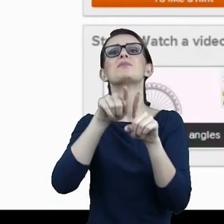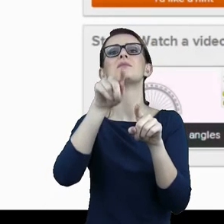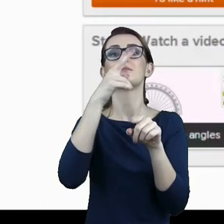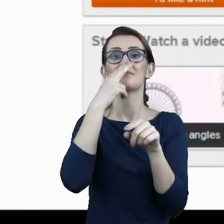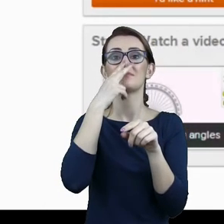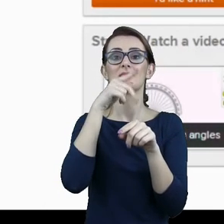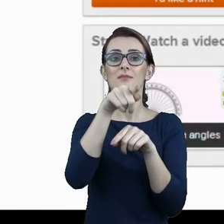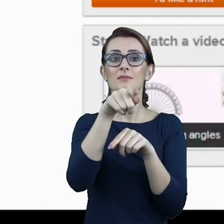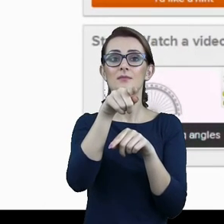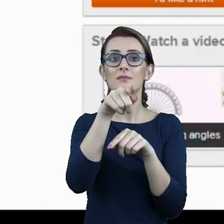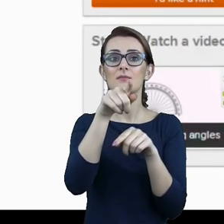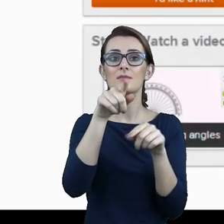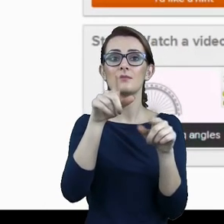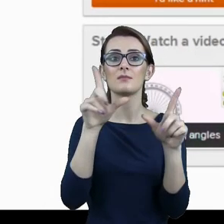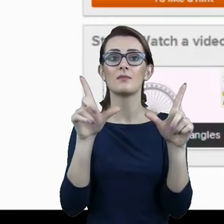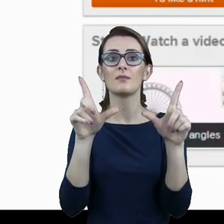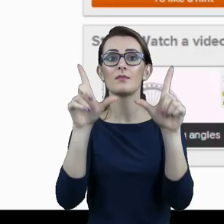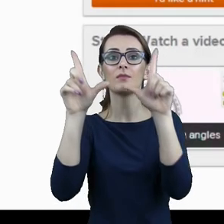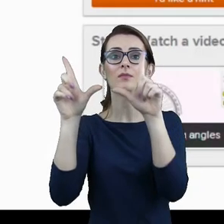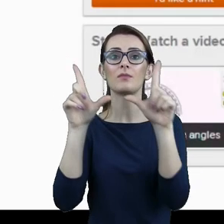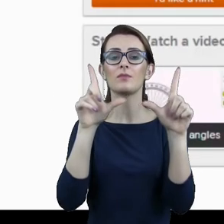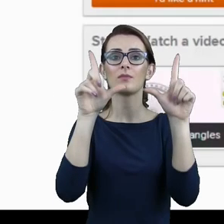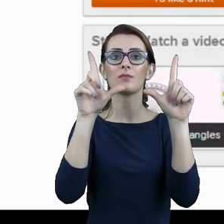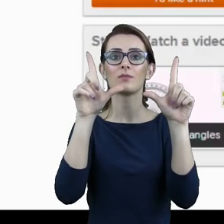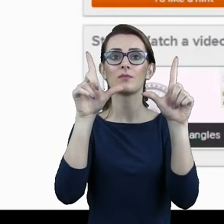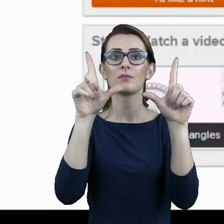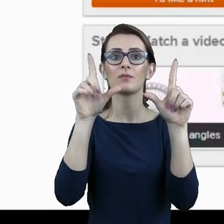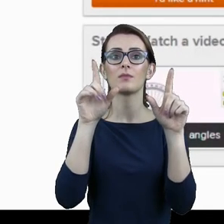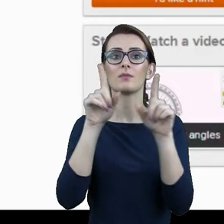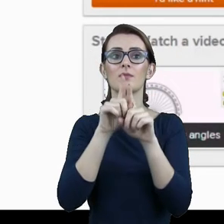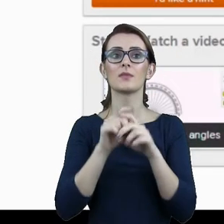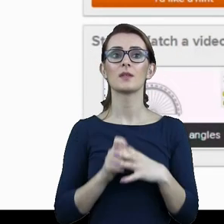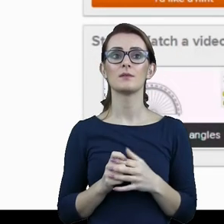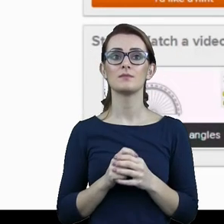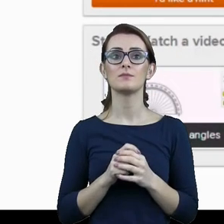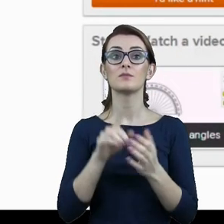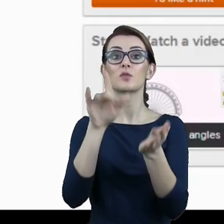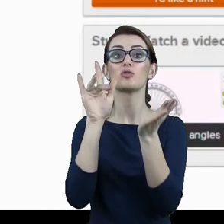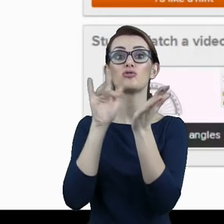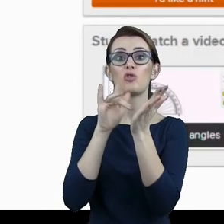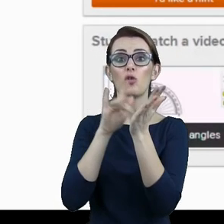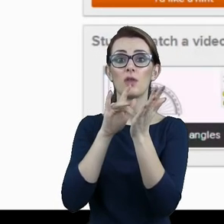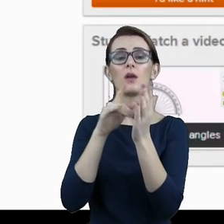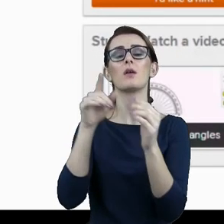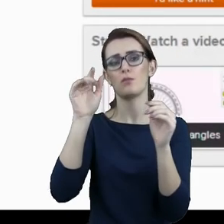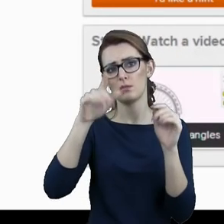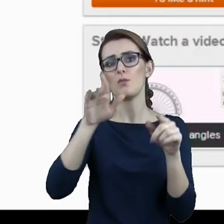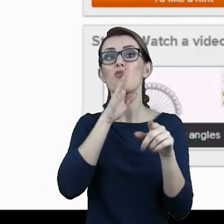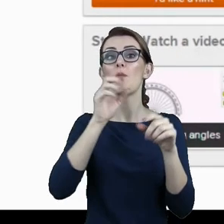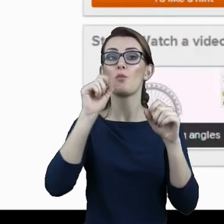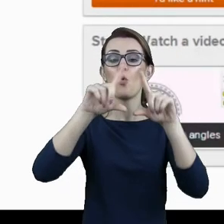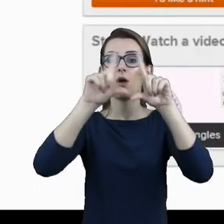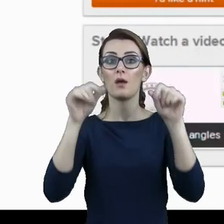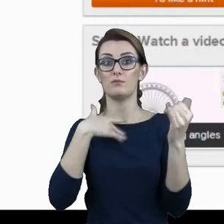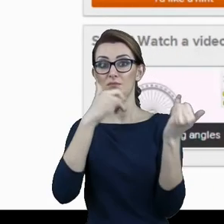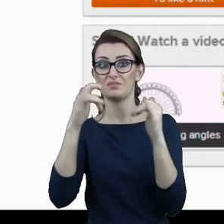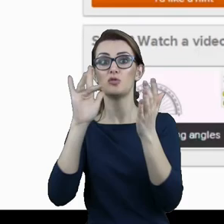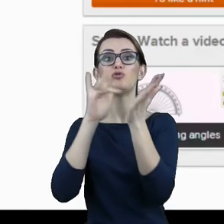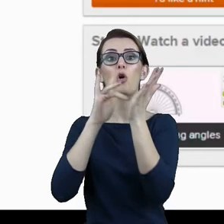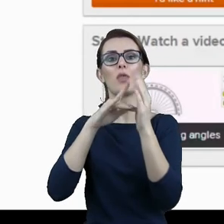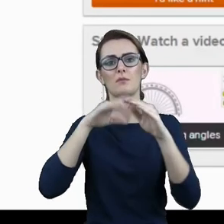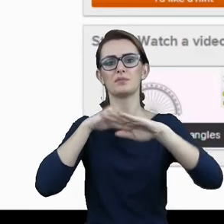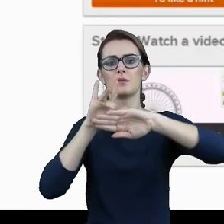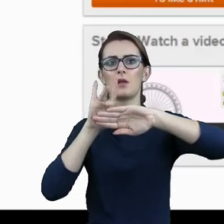się wierzchołek Twojego kąta. Może to nie być tak jak u nas tutaj, jak w moim kątomierzu, środek dolnego boku kątomierza.